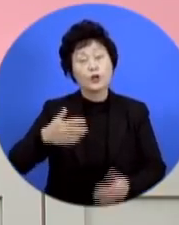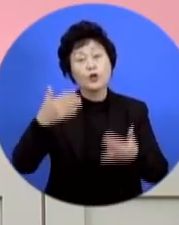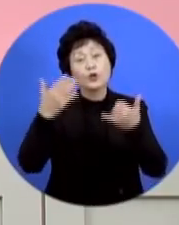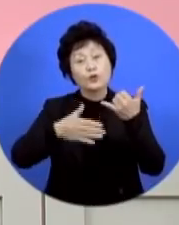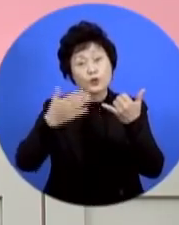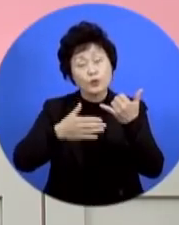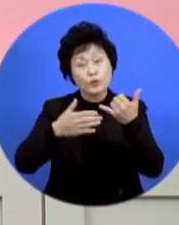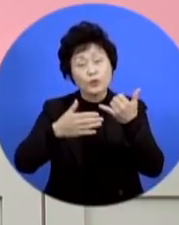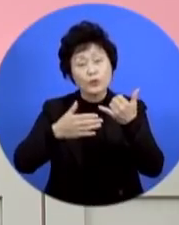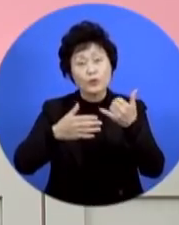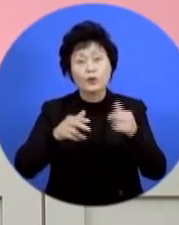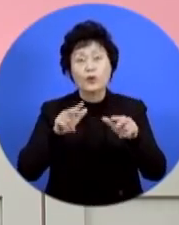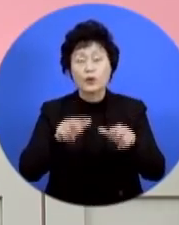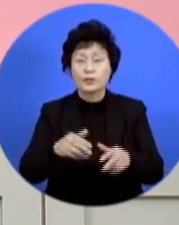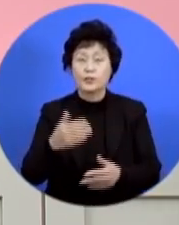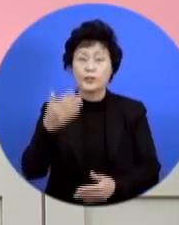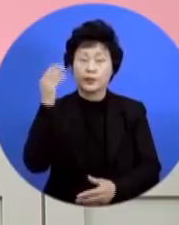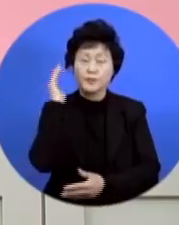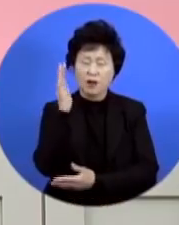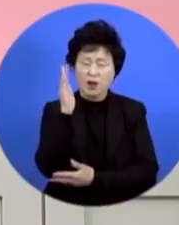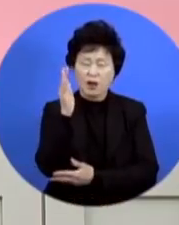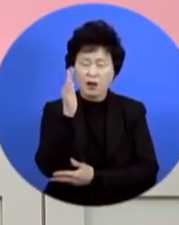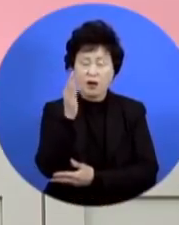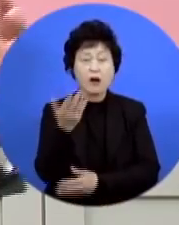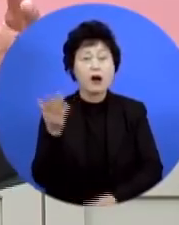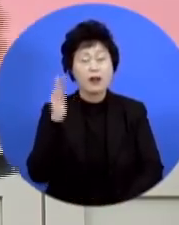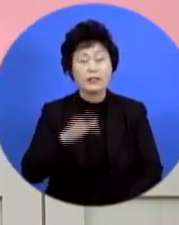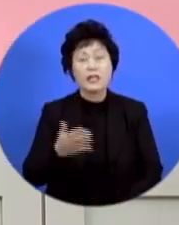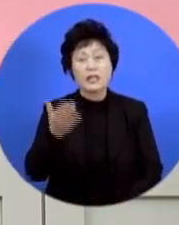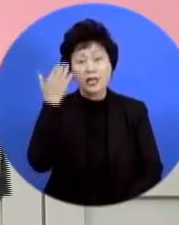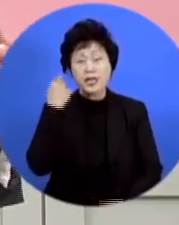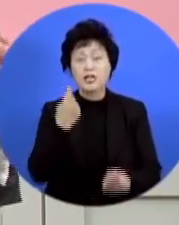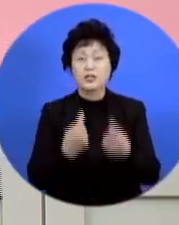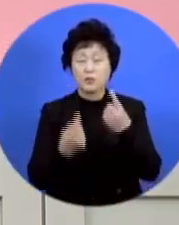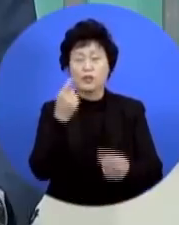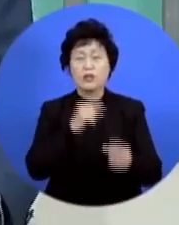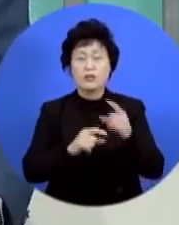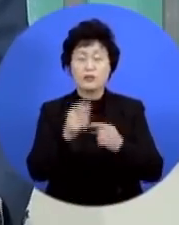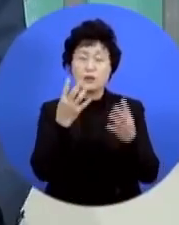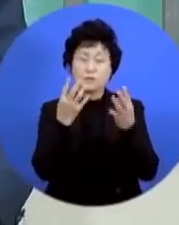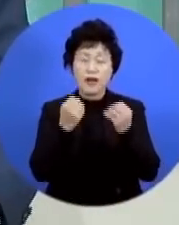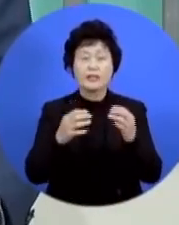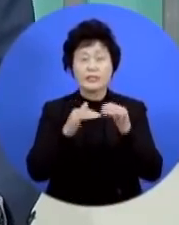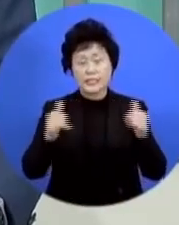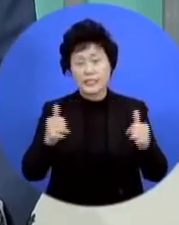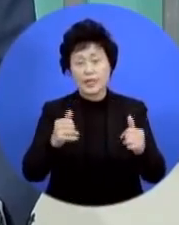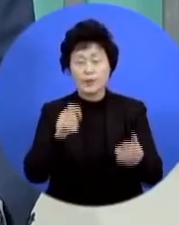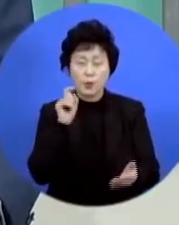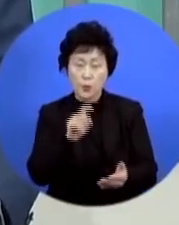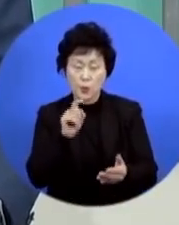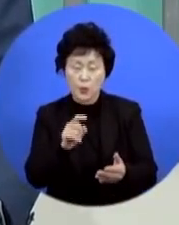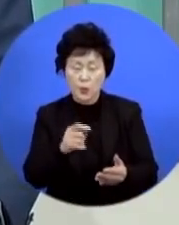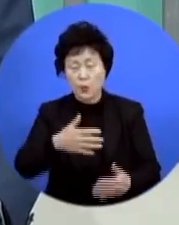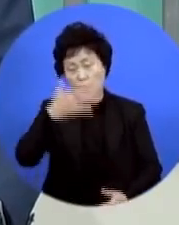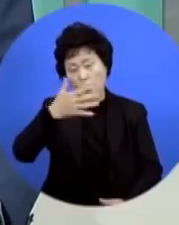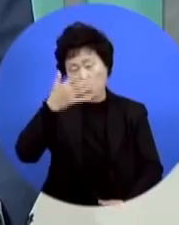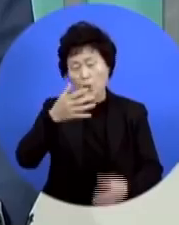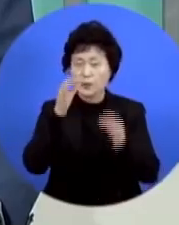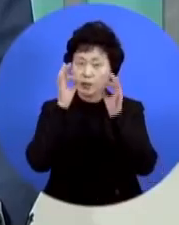이게 보통 때 나오던 오프라인 사람들보다 몇 배가 더 클릭을 하는 거예요. 아. 전 세계에 막 다른 해외에 있던